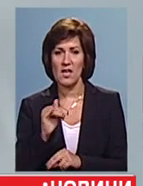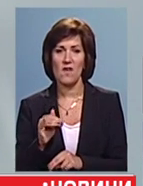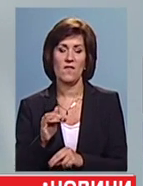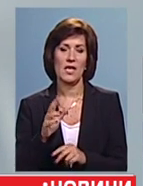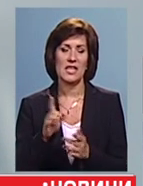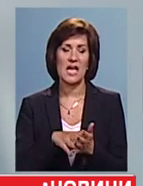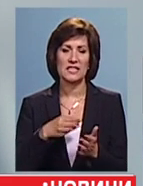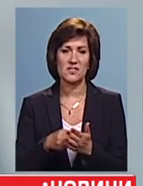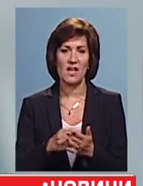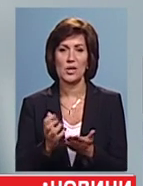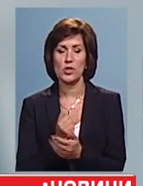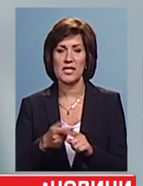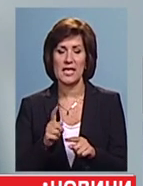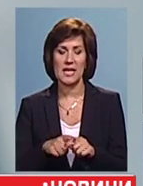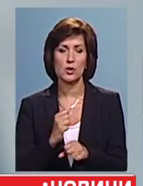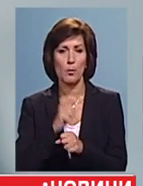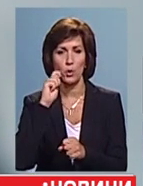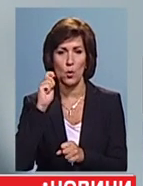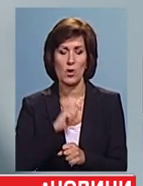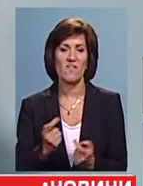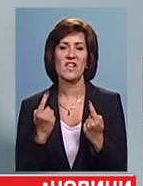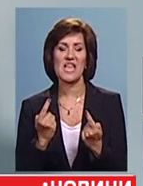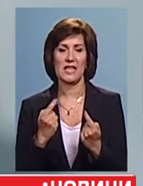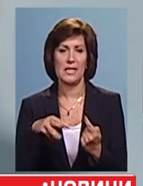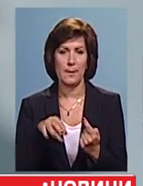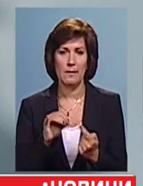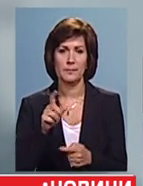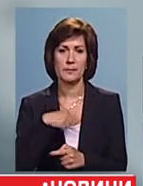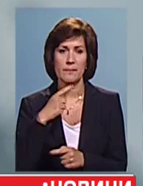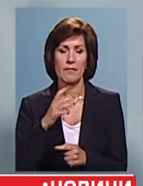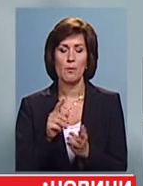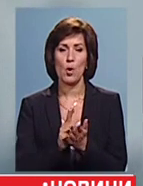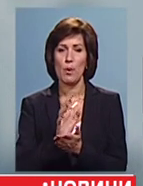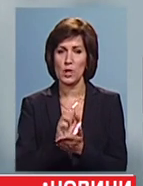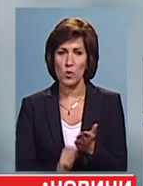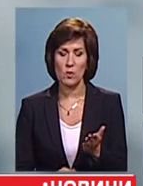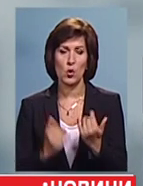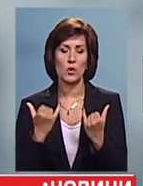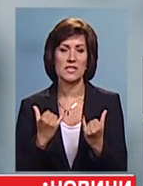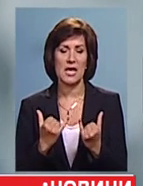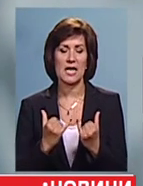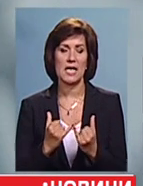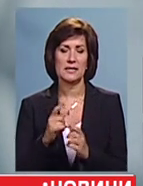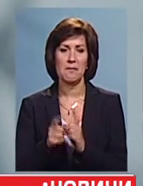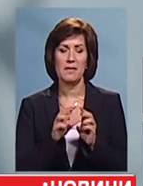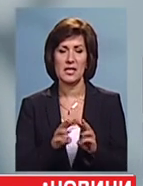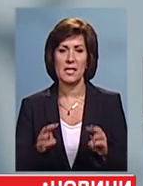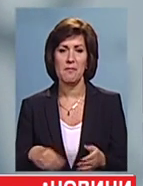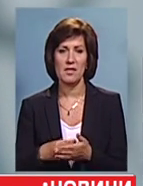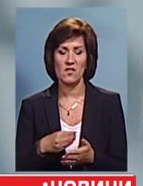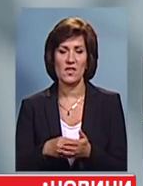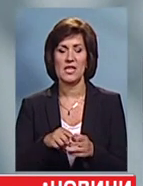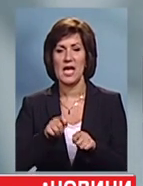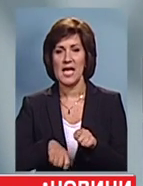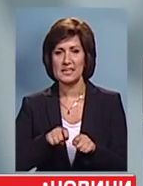вона назвала ті досягнення, які зробила Україна, видатними. Говорив про податковий кодекс, який зараз змінює Мінфін і експерти,